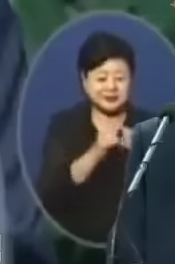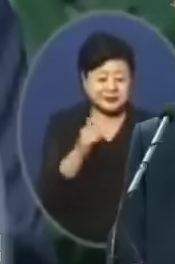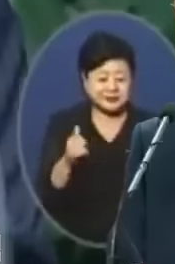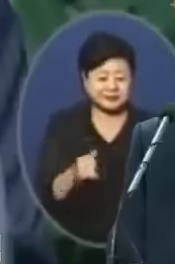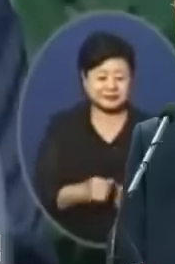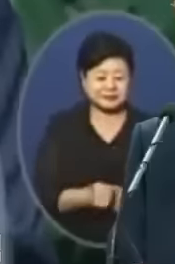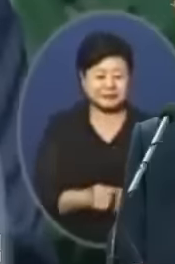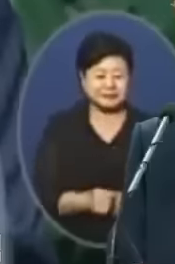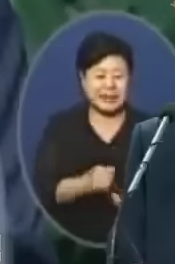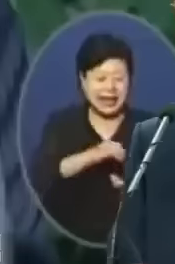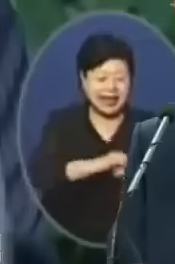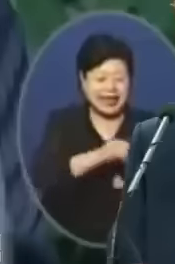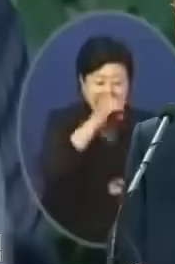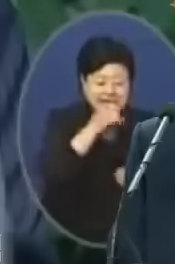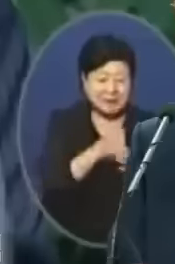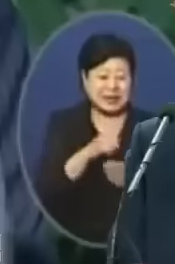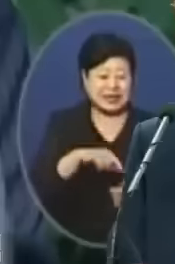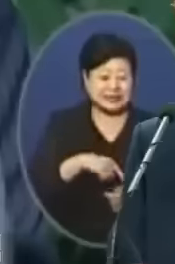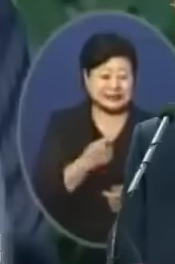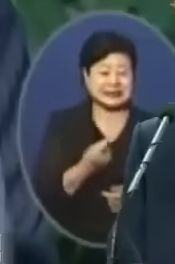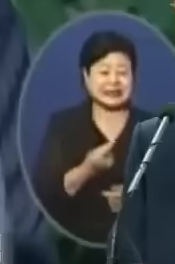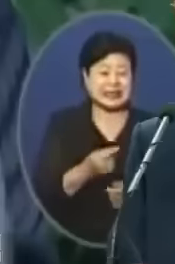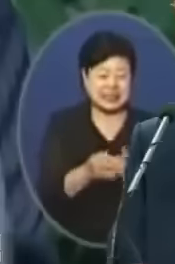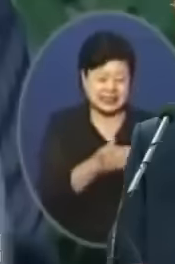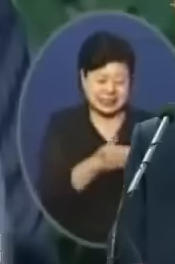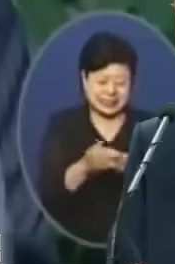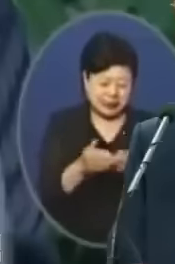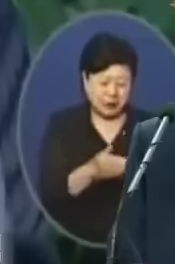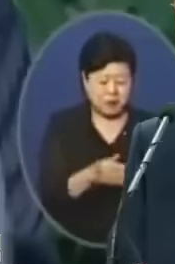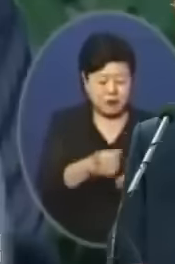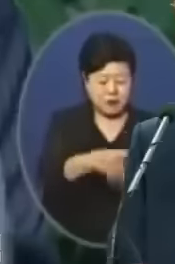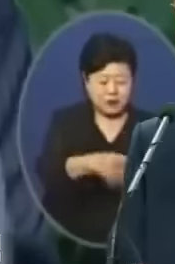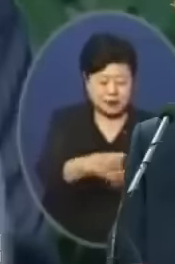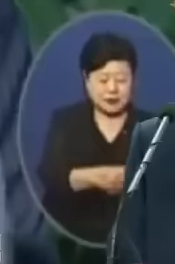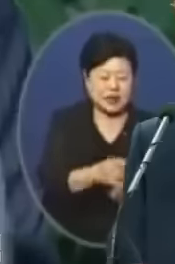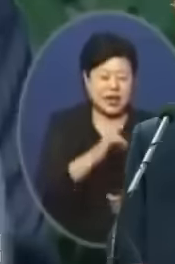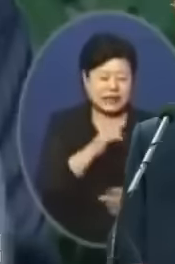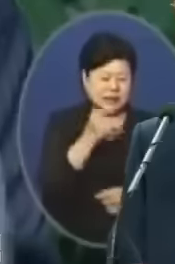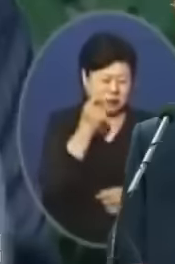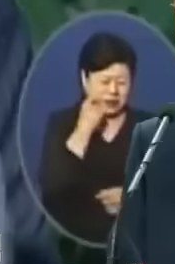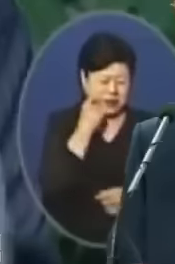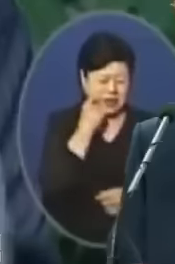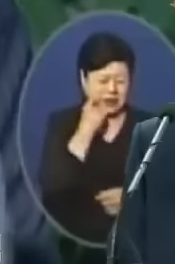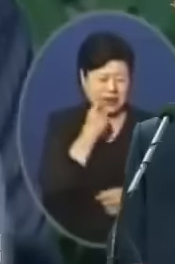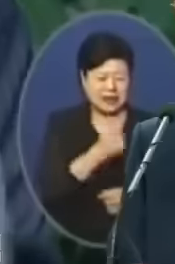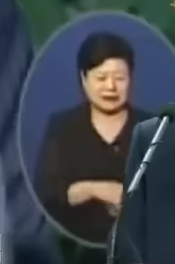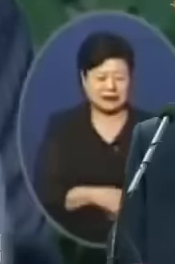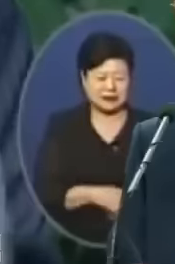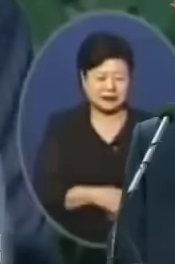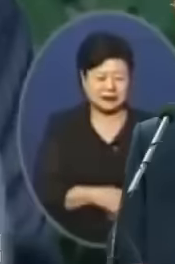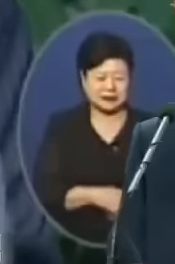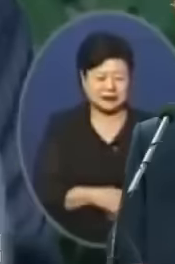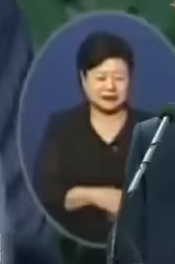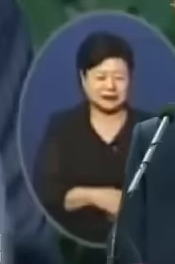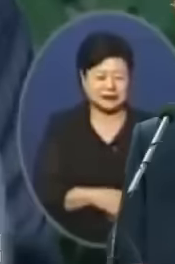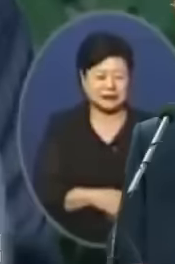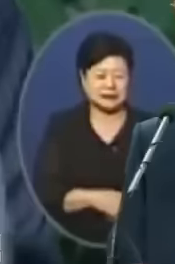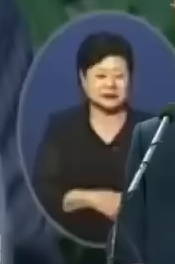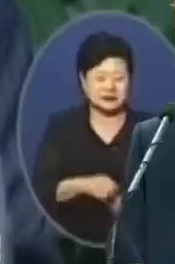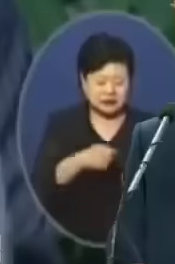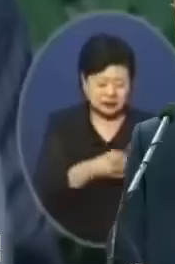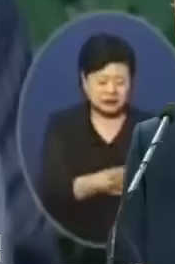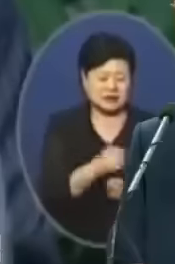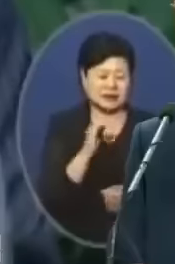사람도 한계를 가지고 있기 때문에 자신의 경험만으로 판단하면 안 된다, 못 된다, 불가능하다고 결론을 내리게